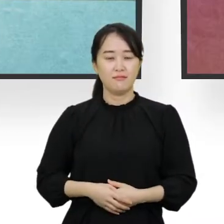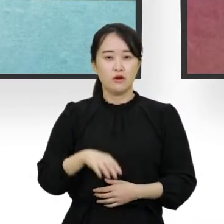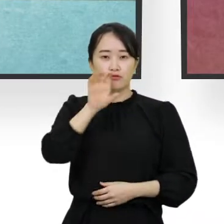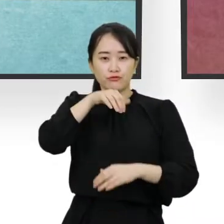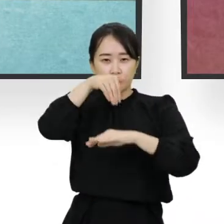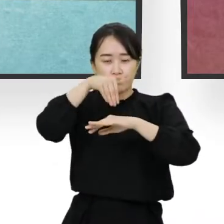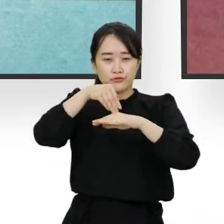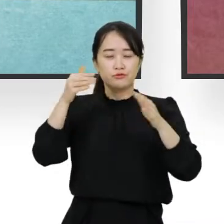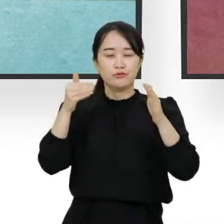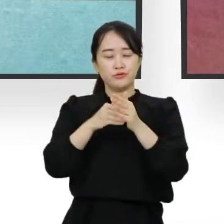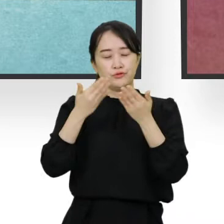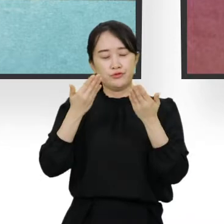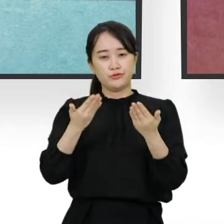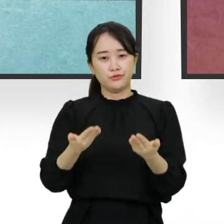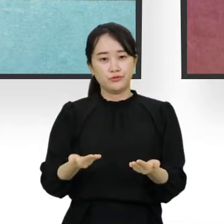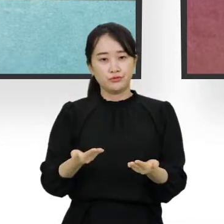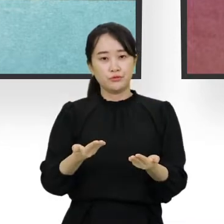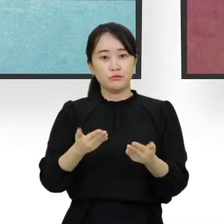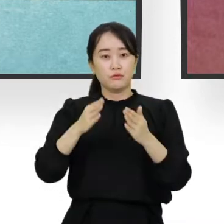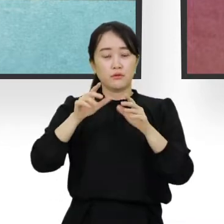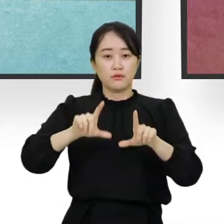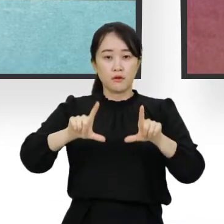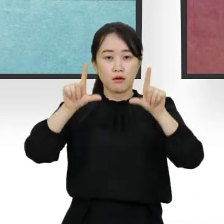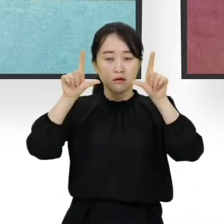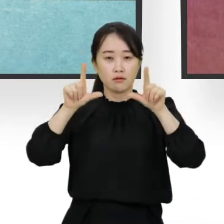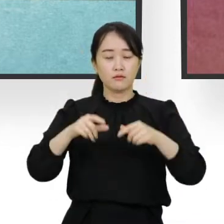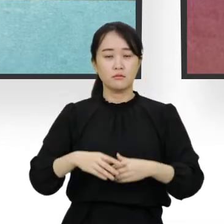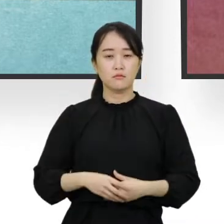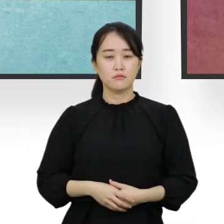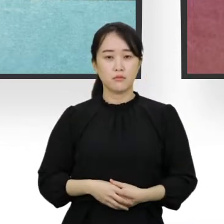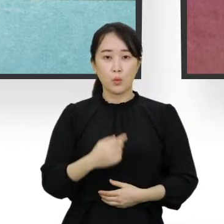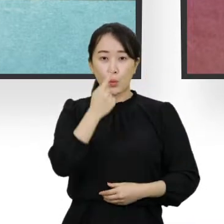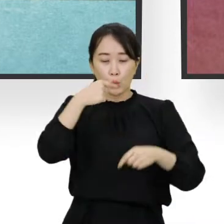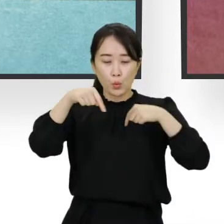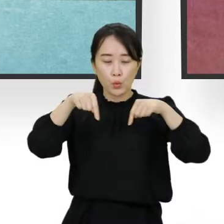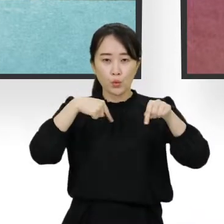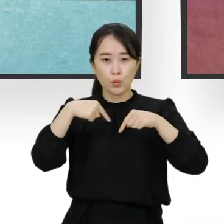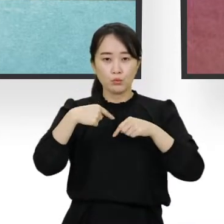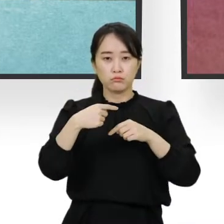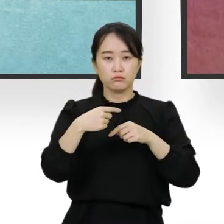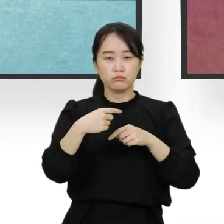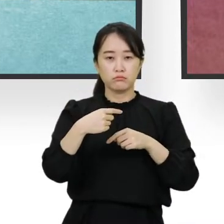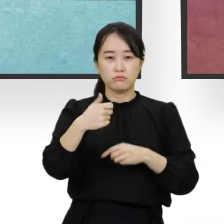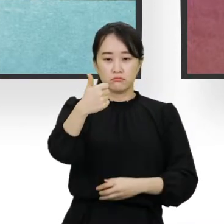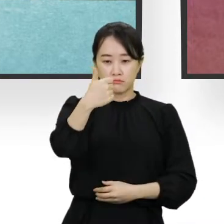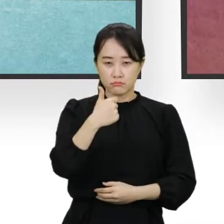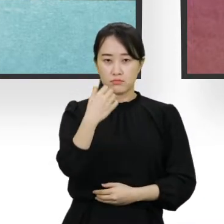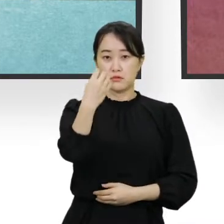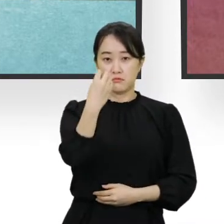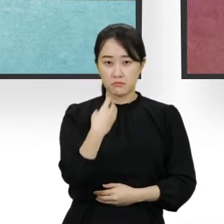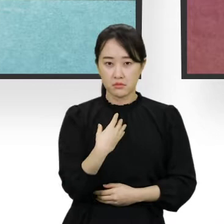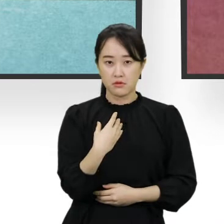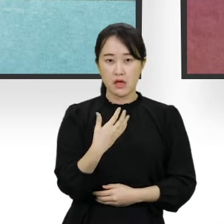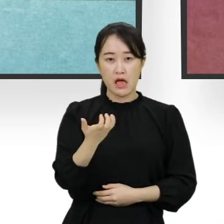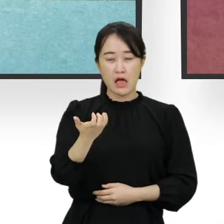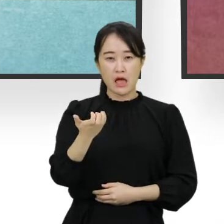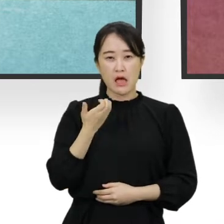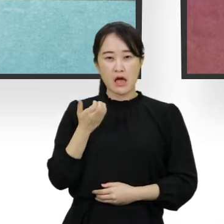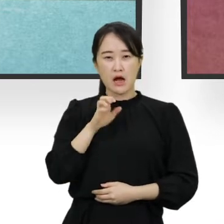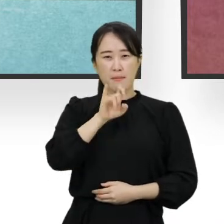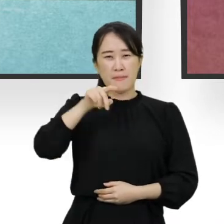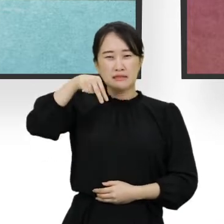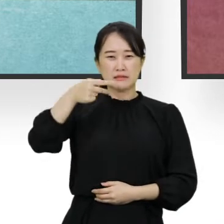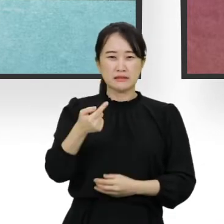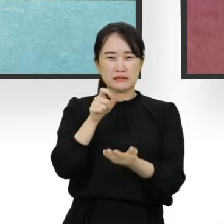훈련을 마치고 휴식을 취하고 있던 어느 날이었습니다. 코치가 다가와 이렇게 말했습니다. 아까 패스 그렇게